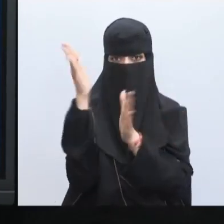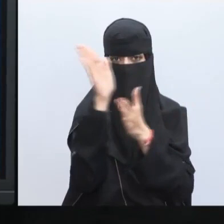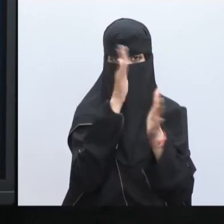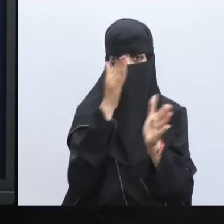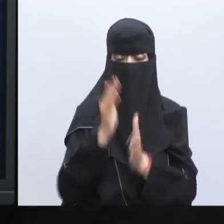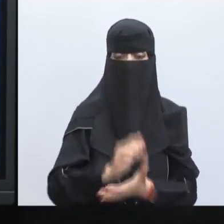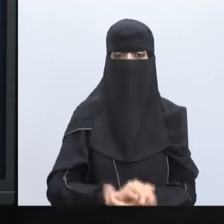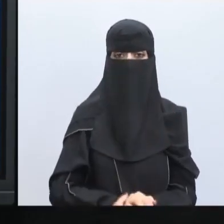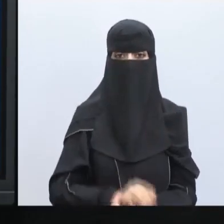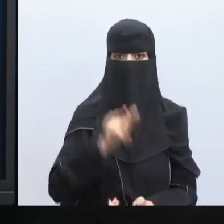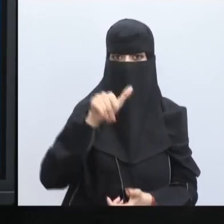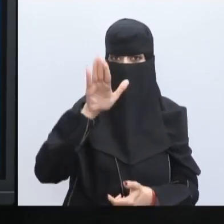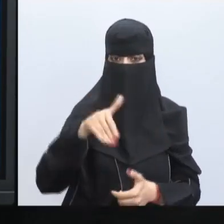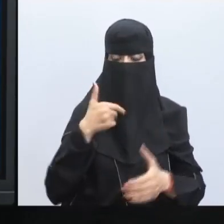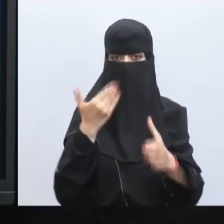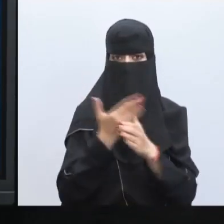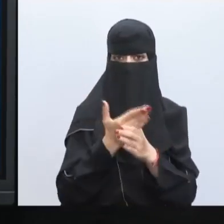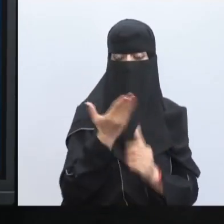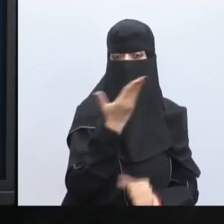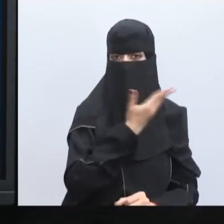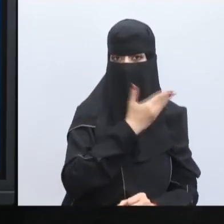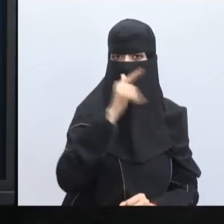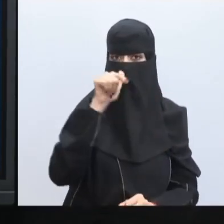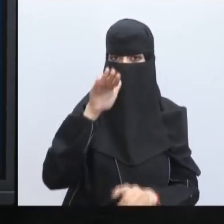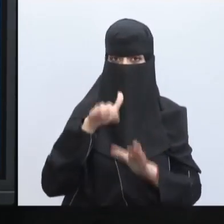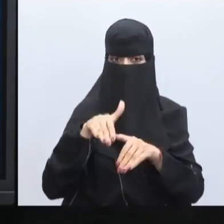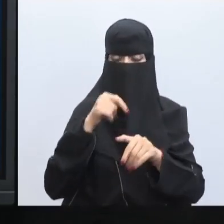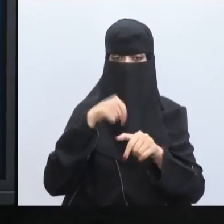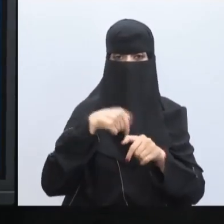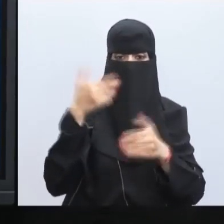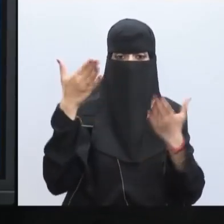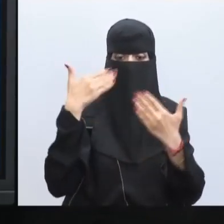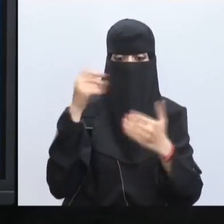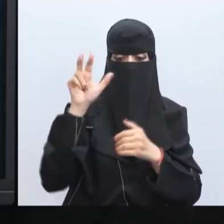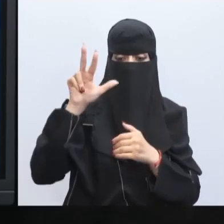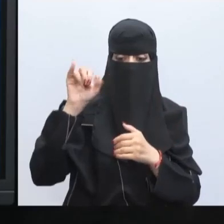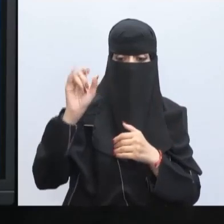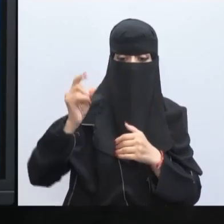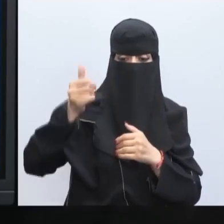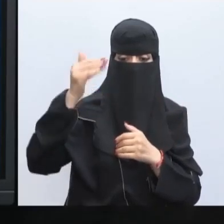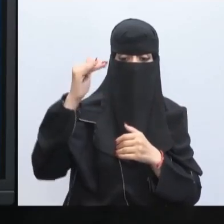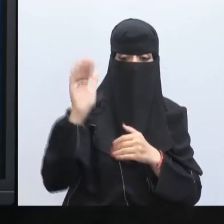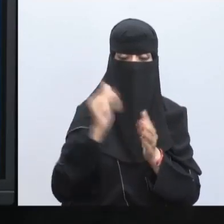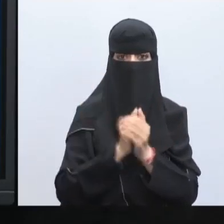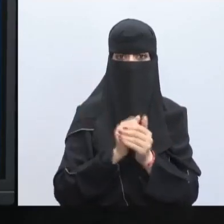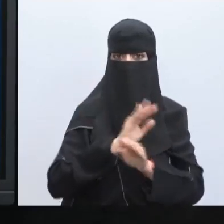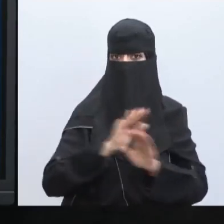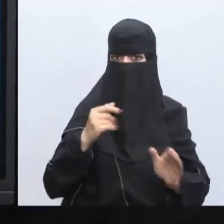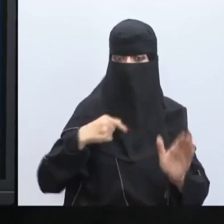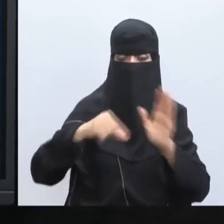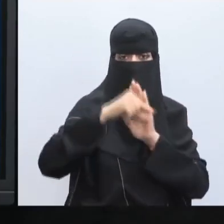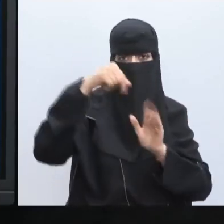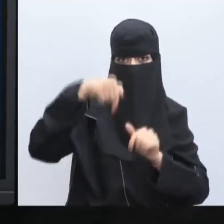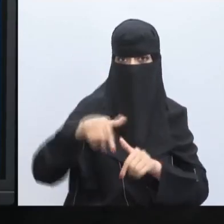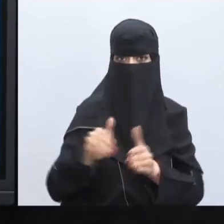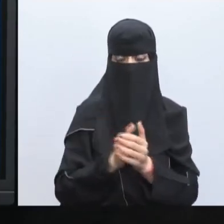اتجاه الرياح هذه العوامل المؤثره في المنخ كذا انهينا درسنا